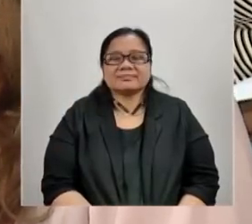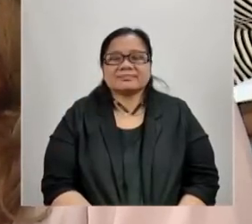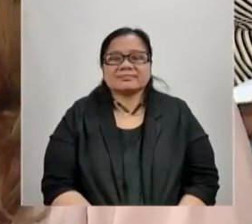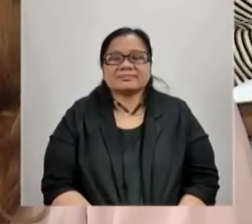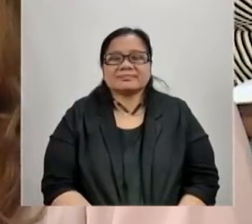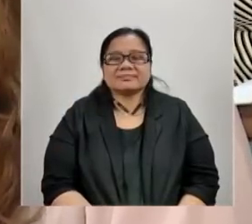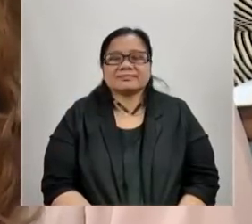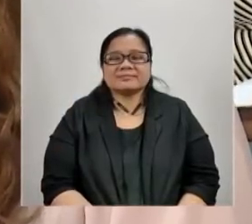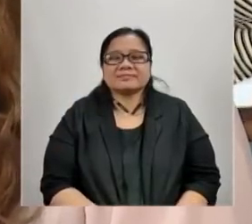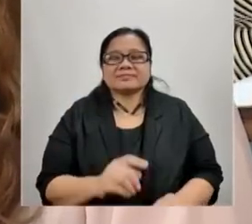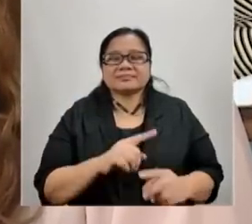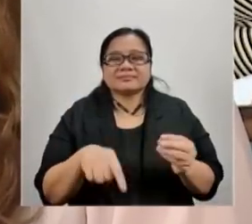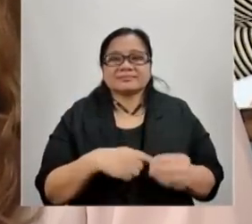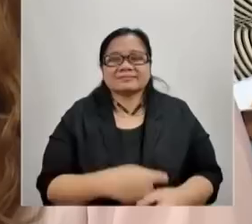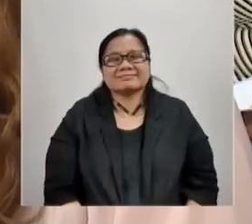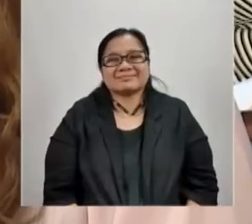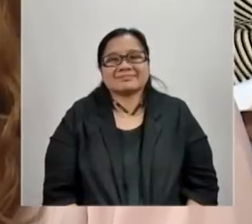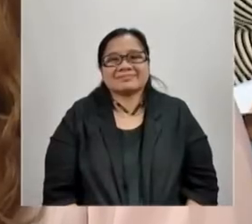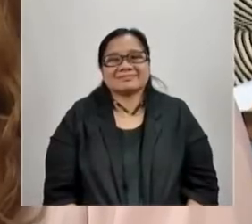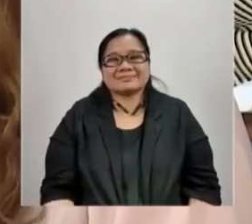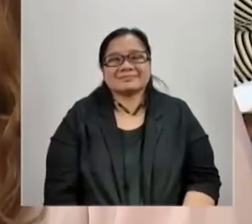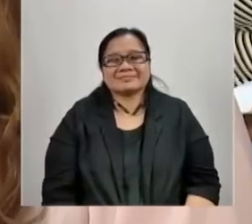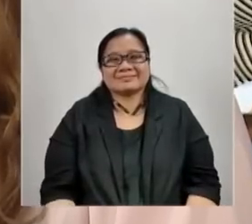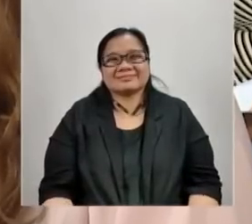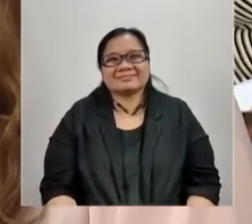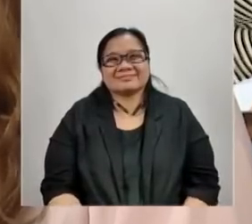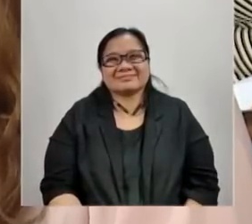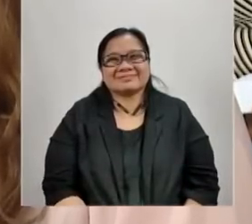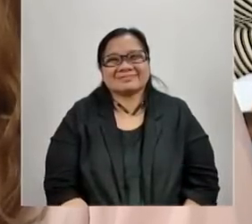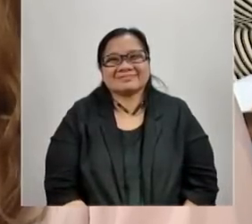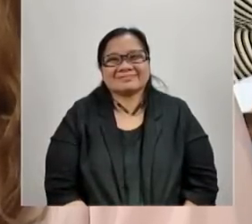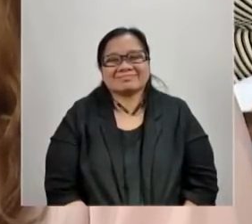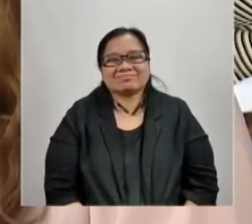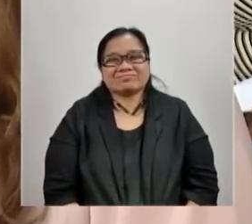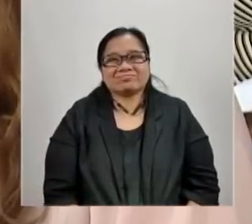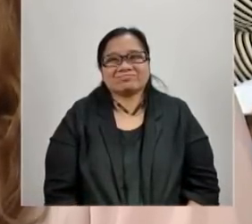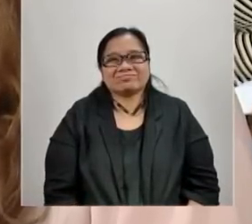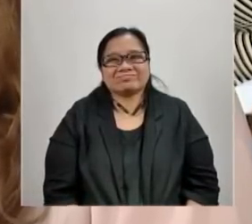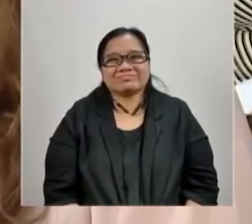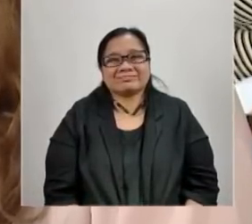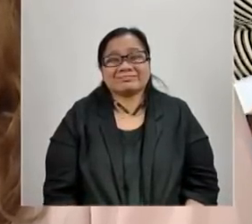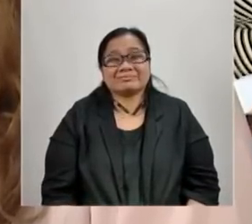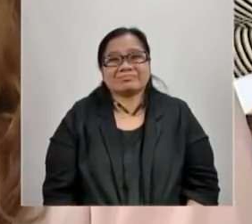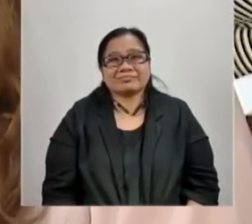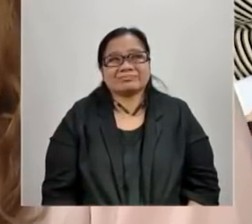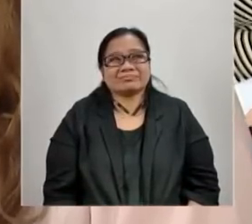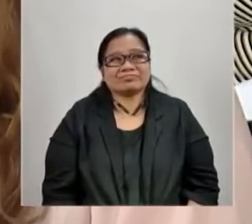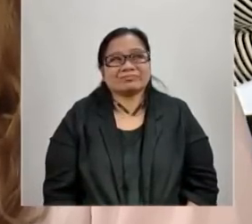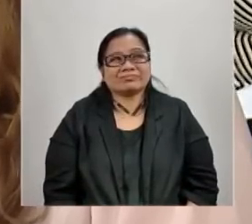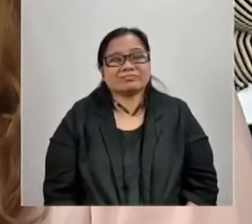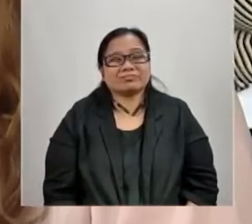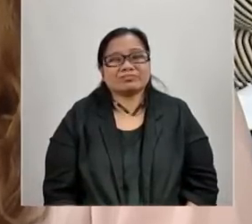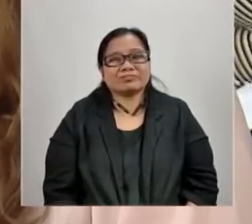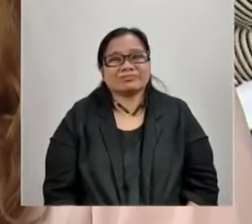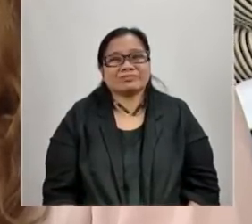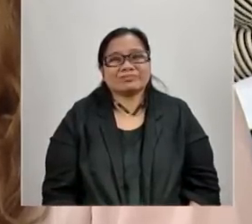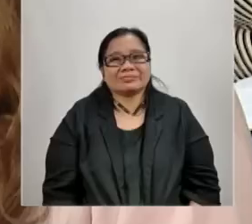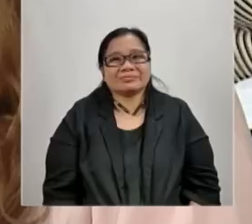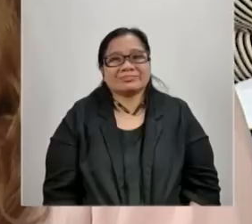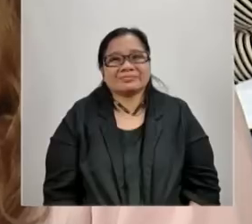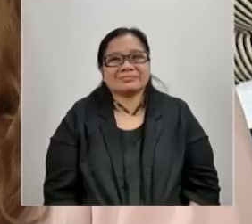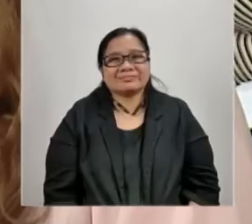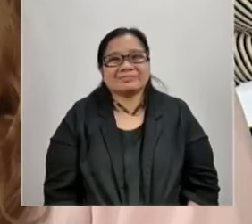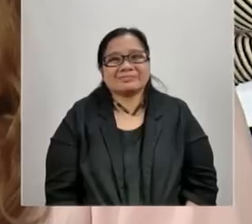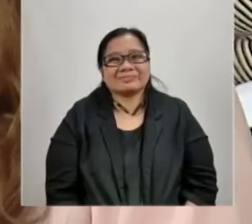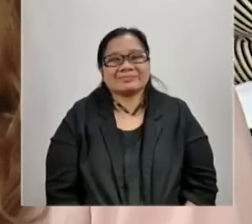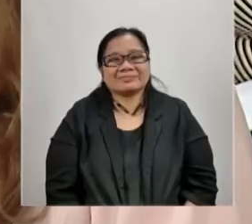illegal yung importation kung dati naman po siyang ginagawa at may order ang SRA, especially now po na manipis